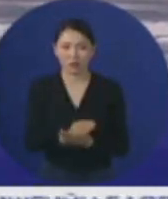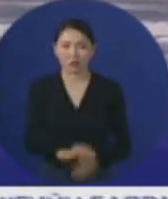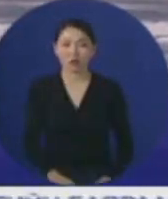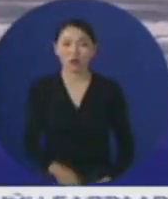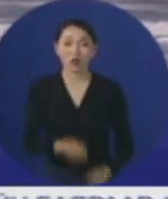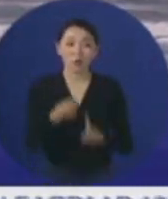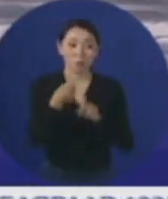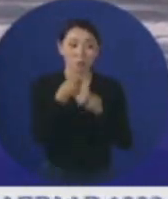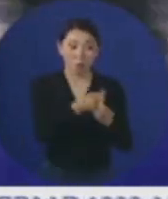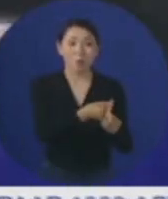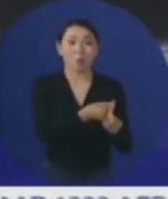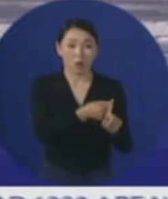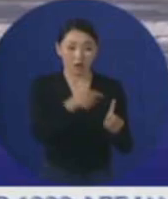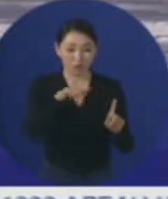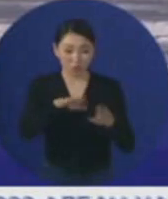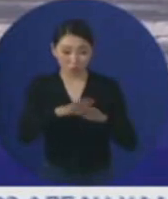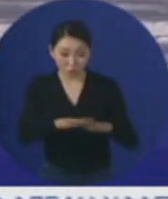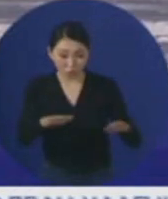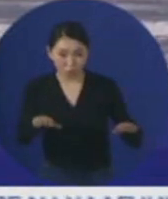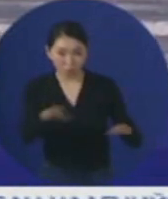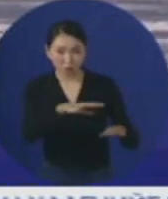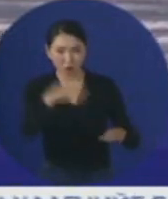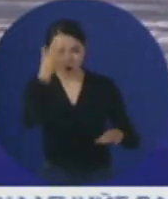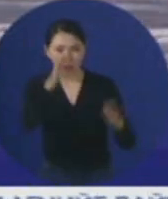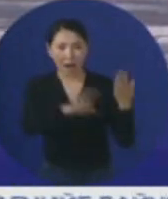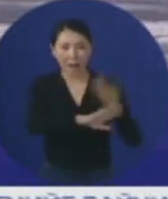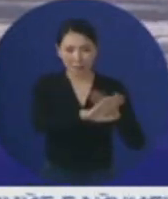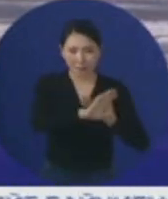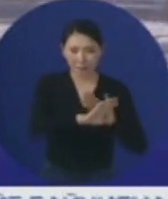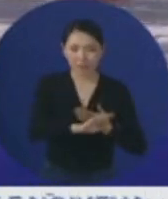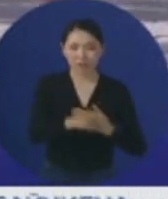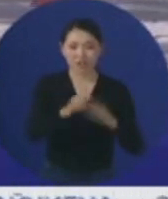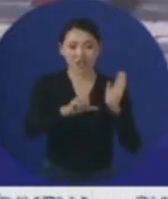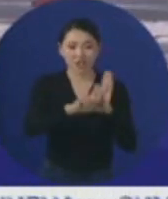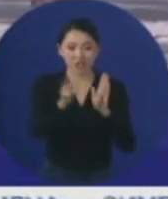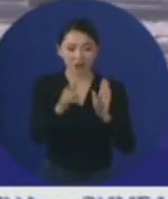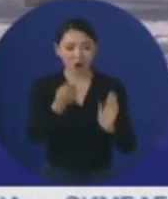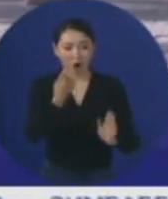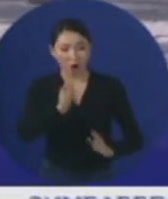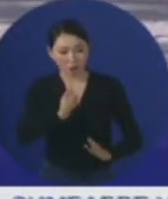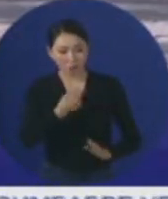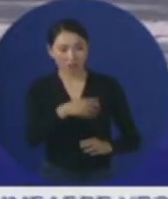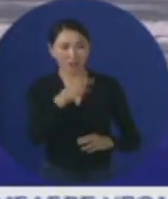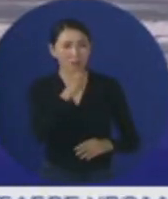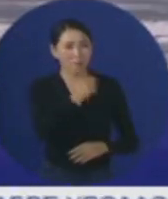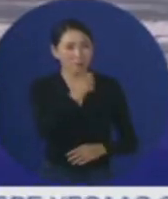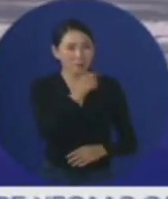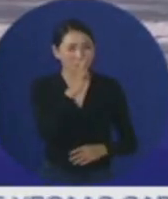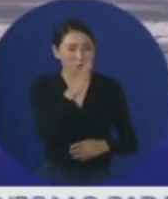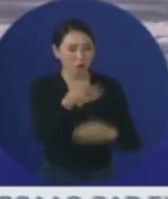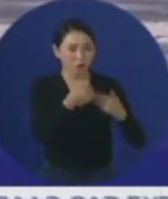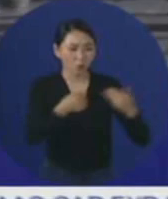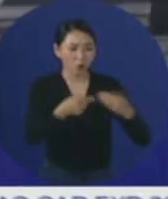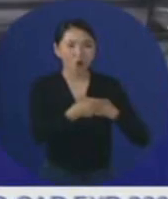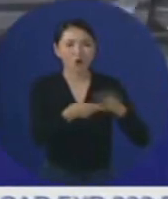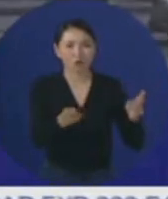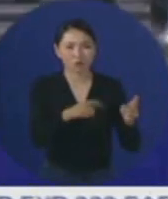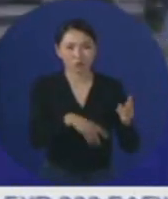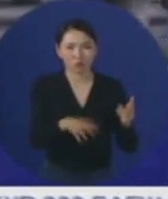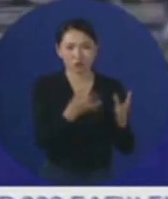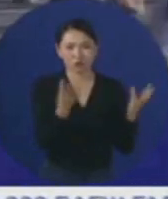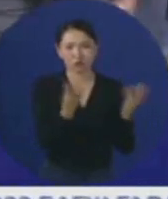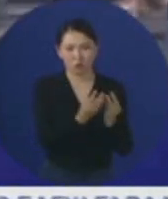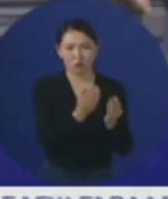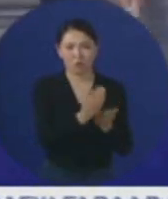хүчирхийлэлд өртсөн хүүхдүүдийг төр хамгаалах, мөн гэр чохрогч болсон хүүхдүүдээс яриа авах тусгаалсан өрөө хүртэл манайд тун цөөхөн байдаг. Нийслэлийн